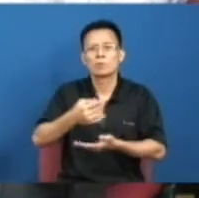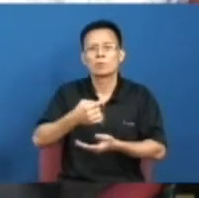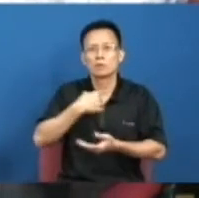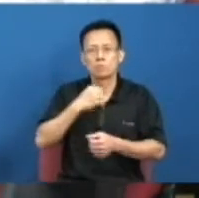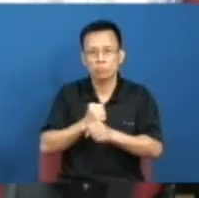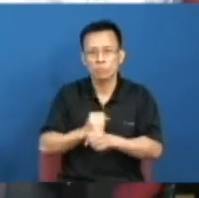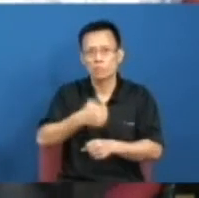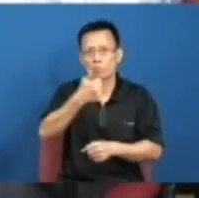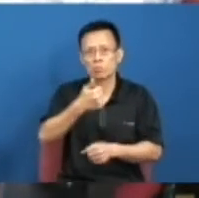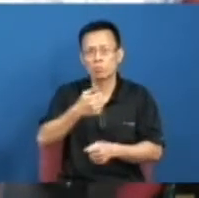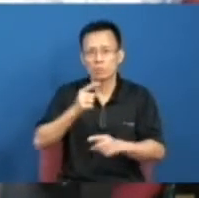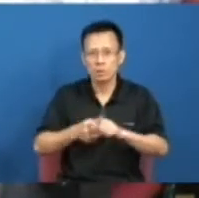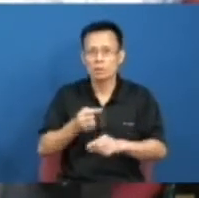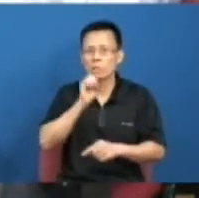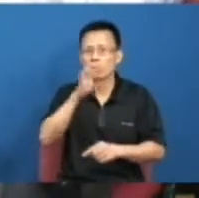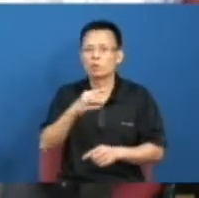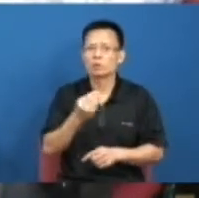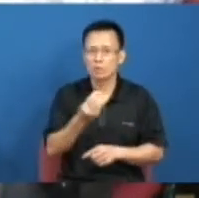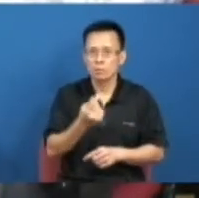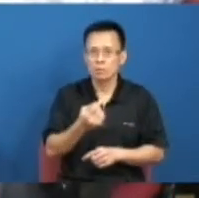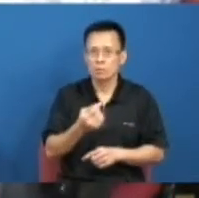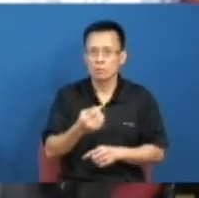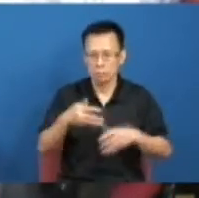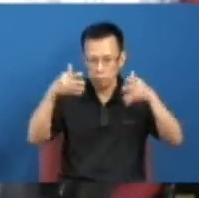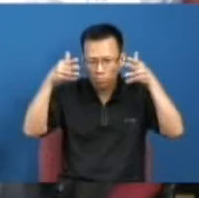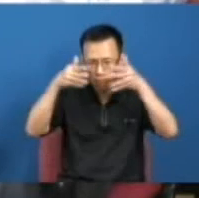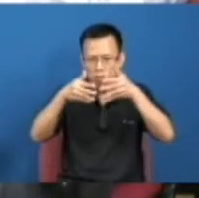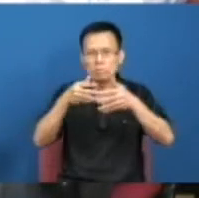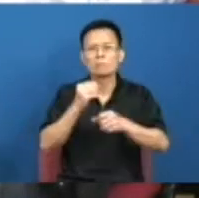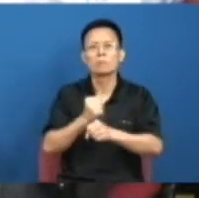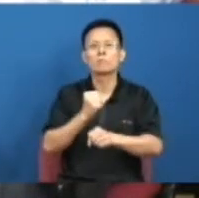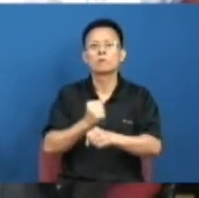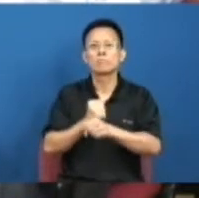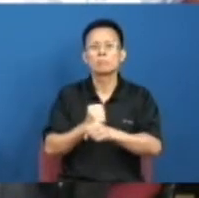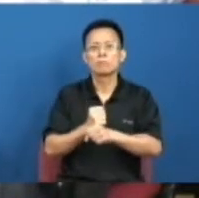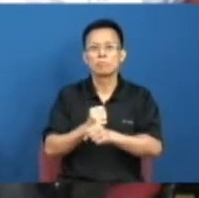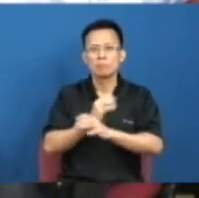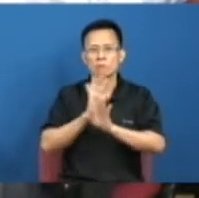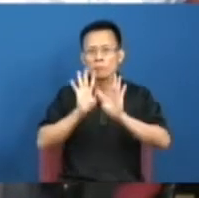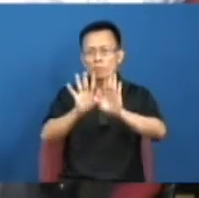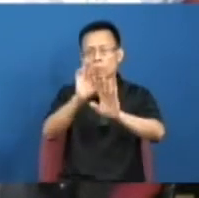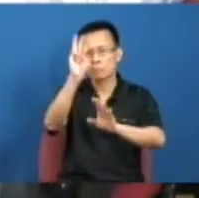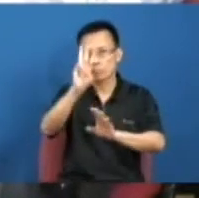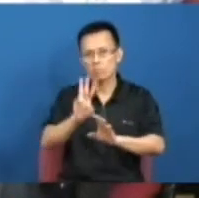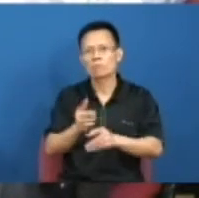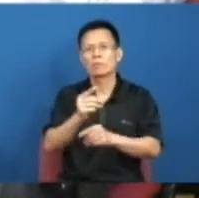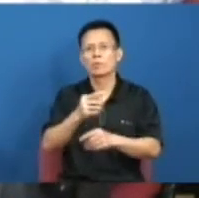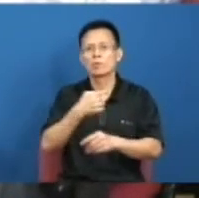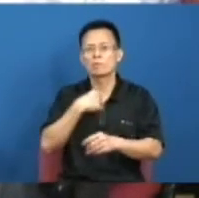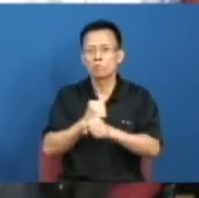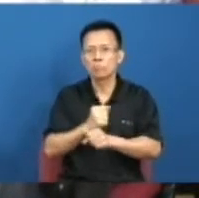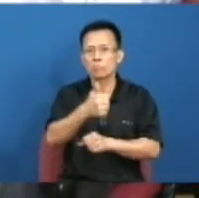係要質素嘅，要認真做，啊，同埋咧喺防水方面咧，一定要做得好好，如果唔係